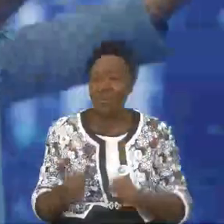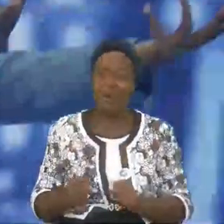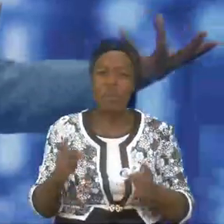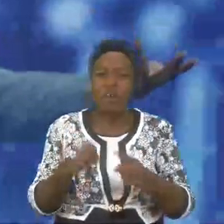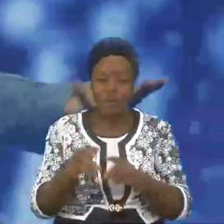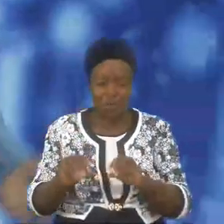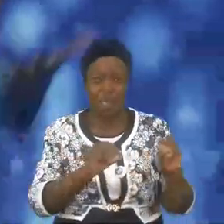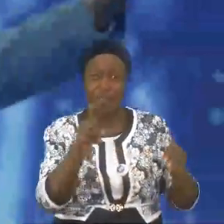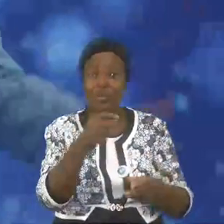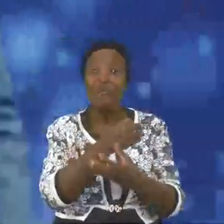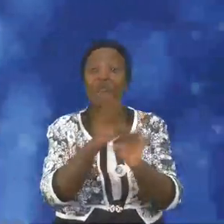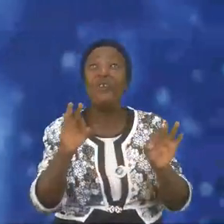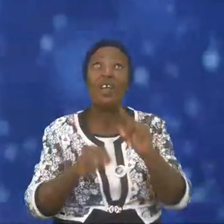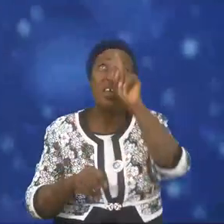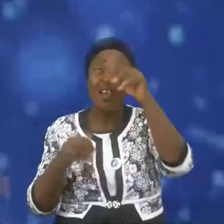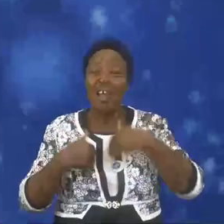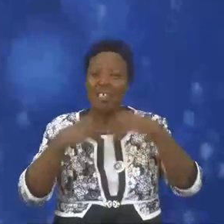puissance pour t'affranchir,